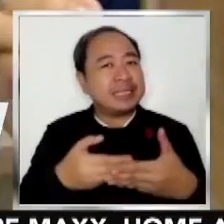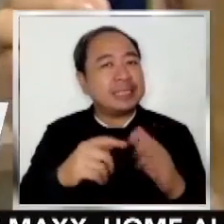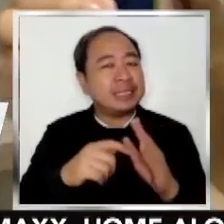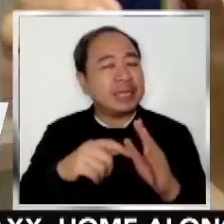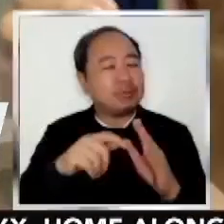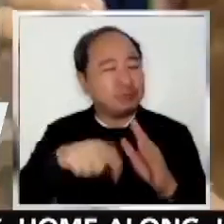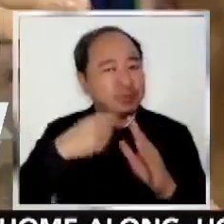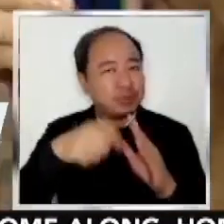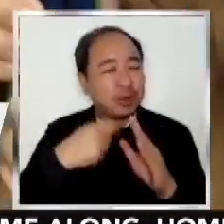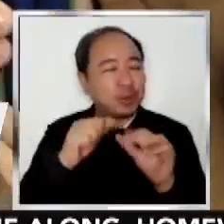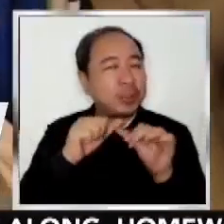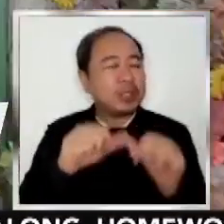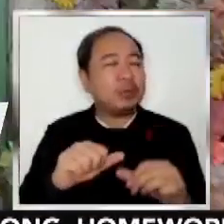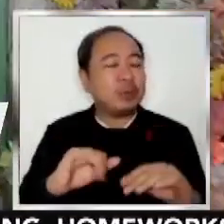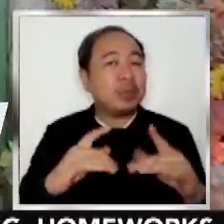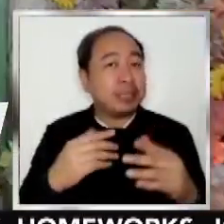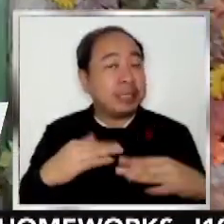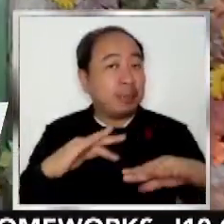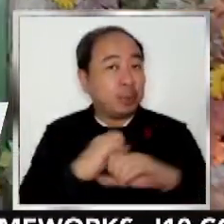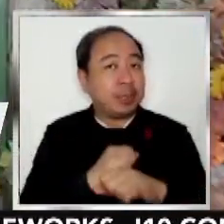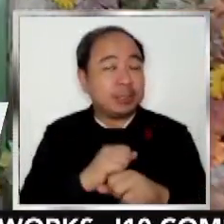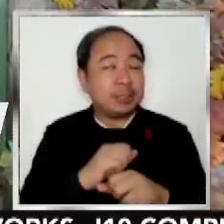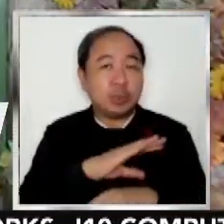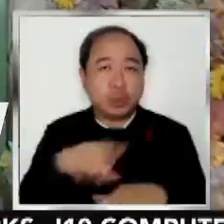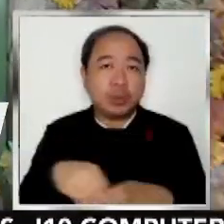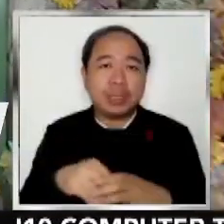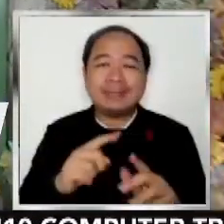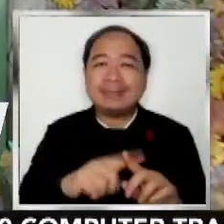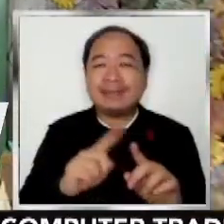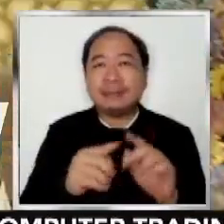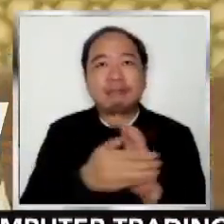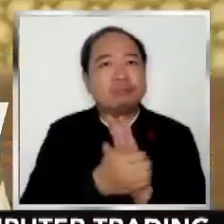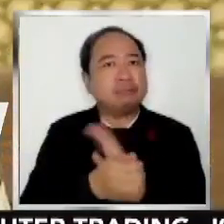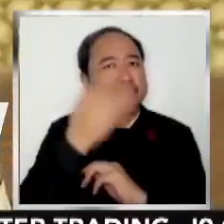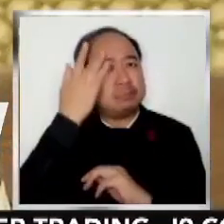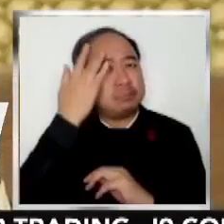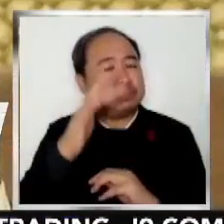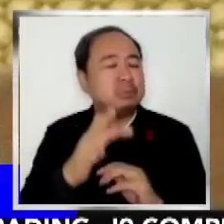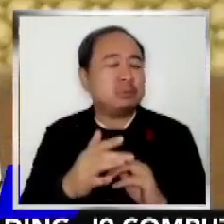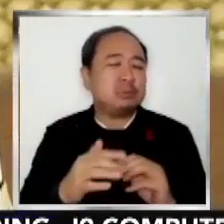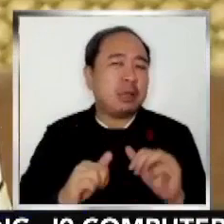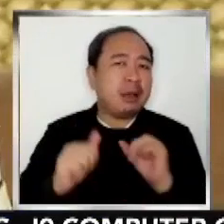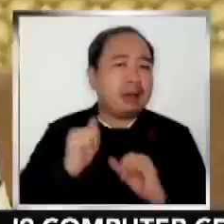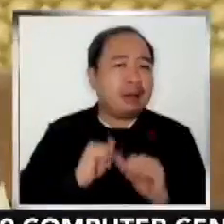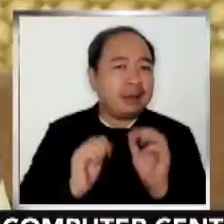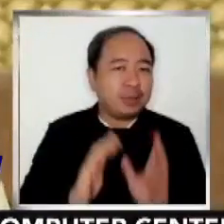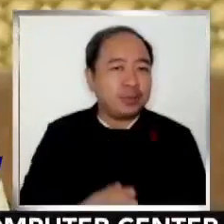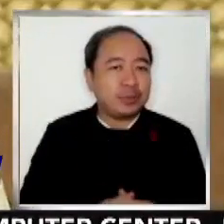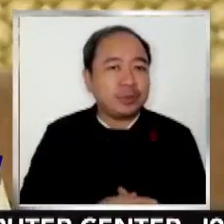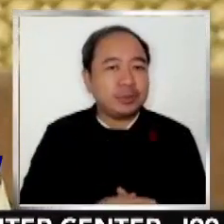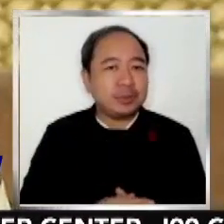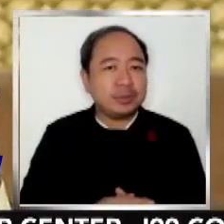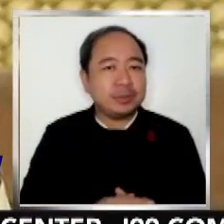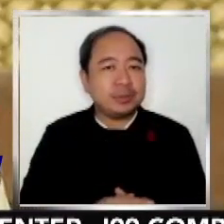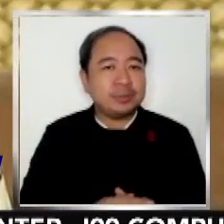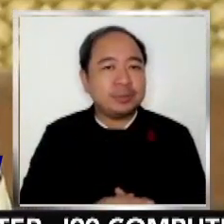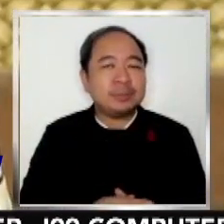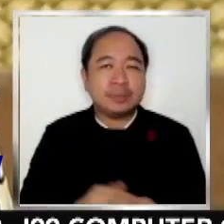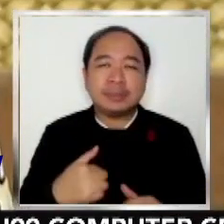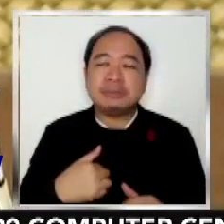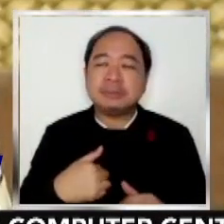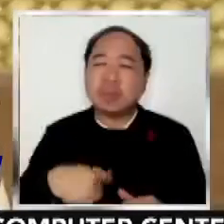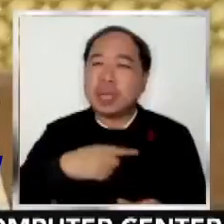saan kasama rin nila ang ilang mauhusay na artista. Talagang sinushoot namin ang lahat ng pwedeng gawin